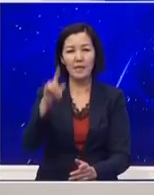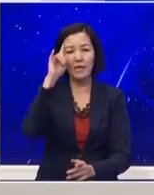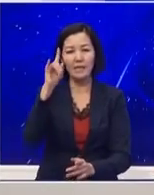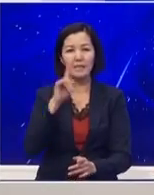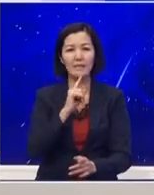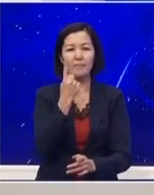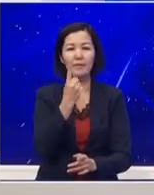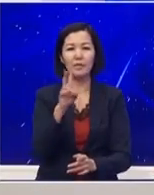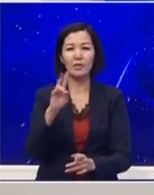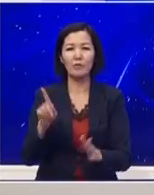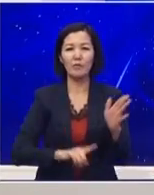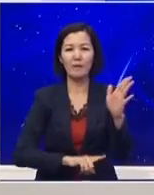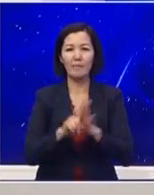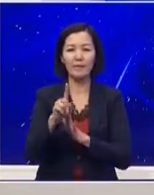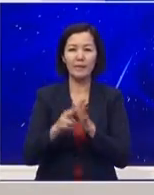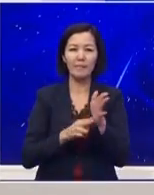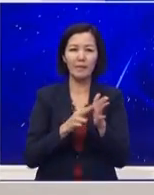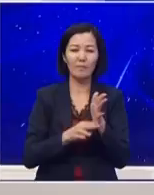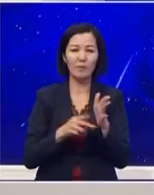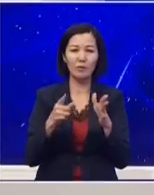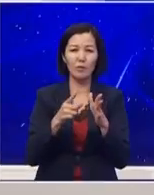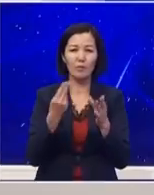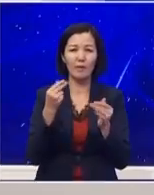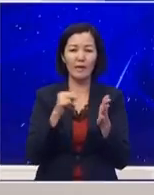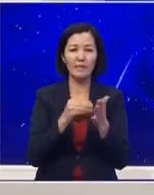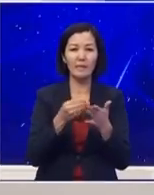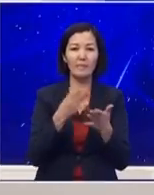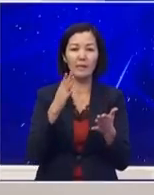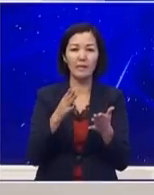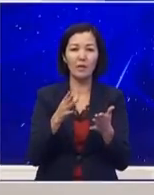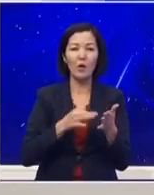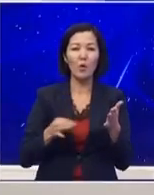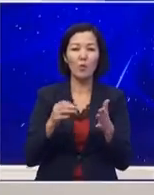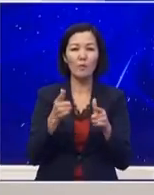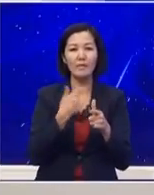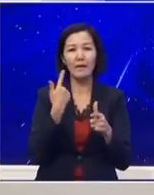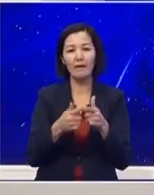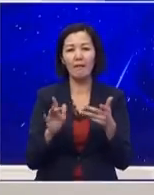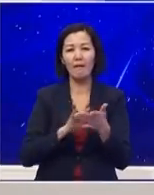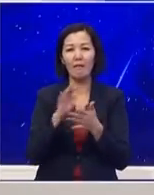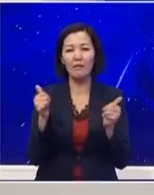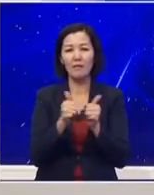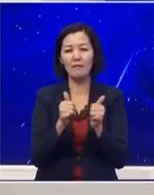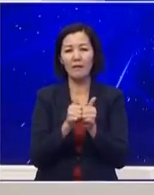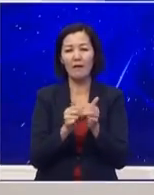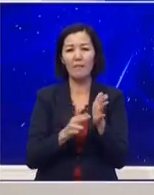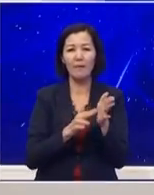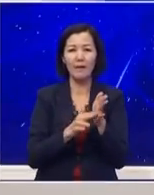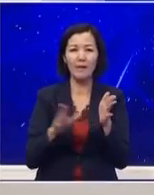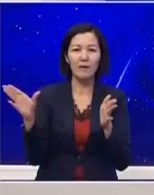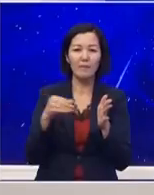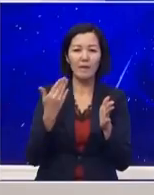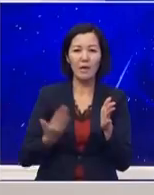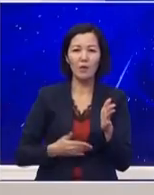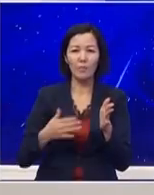Елімізде 1 наурыздан бастап теміржол билеттерінің бағасы қымбаттайды. Облысаралық және қала маңындағы қатынастардың барлық әлеуметтік маңызы